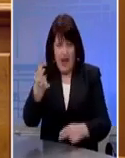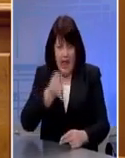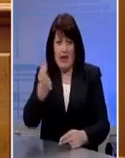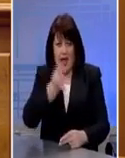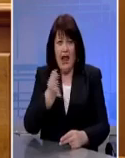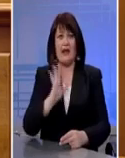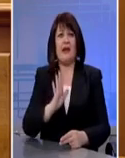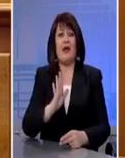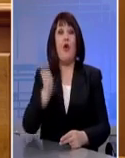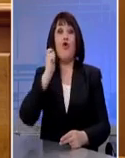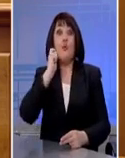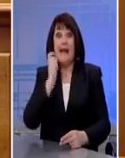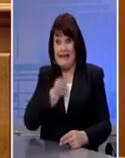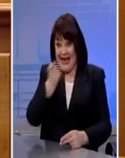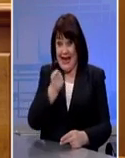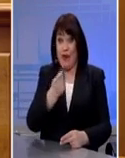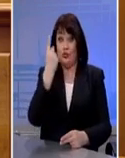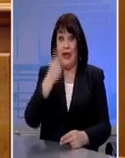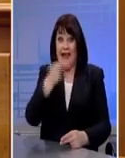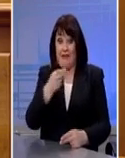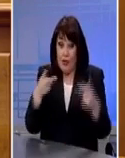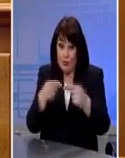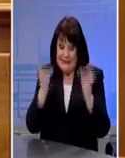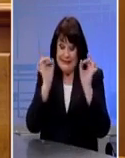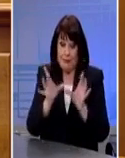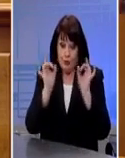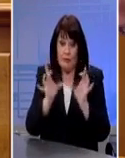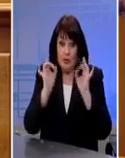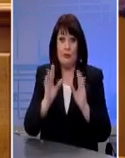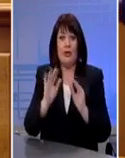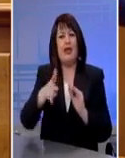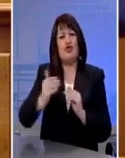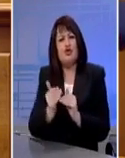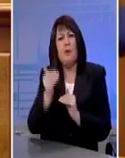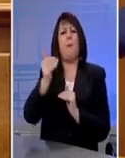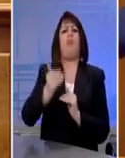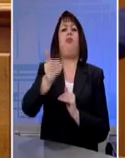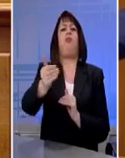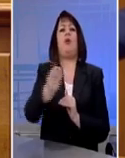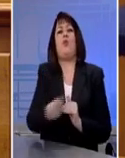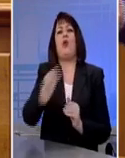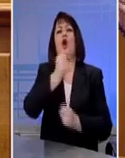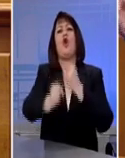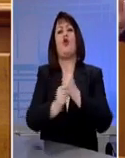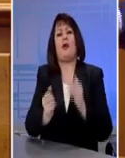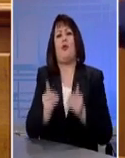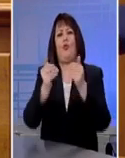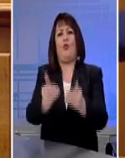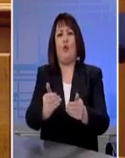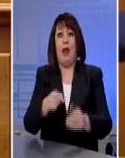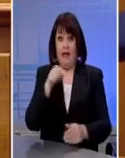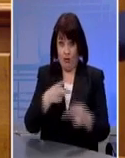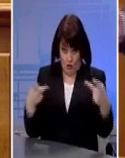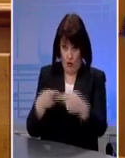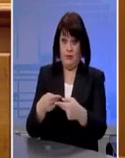λένε ονομαστικά χρέος δεν θα κοπεί ούτε ένα ευρώ. Το μόνο που μπορεί να επιμηκυνθεί πιο πέρα το χρέος. Αυτό το θεωρείτε